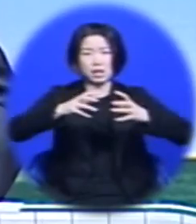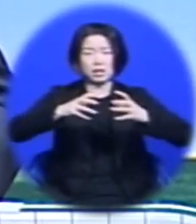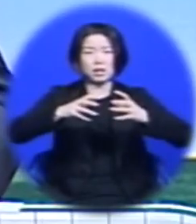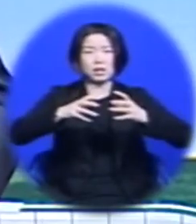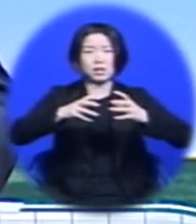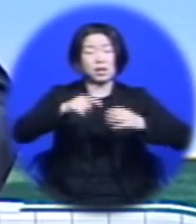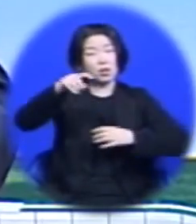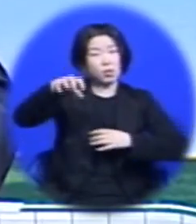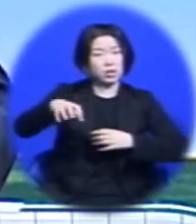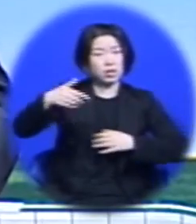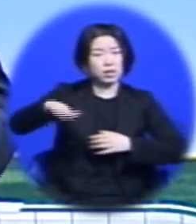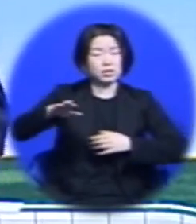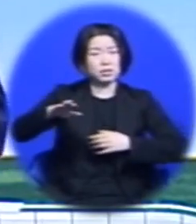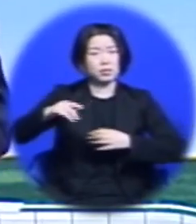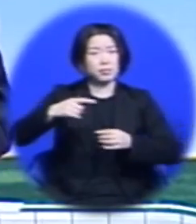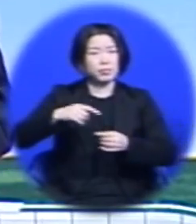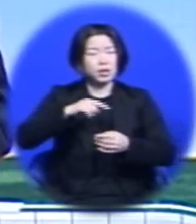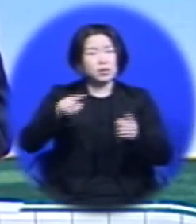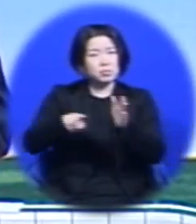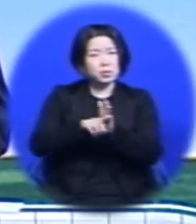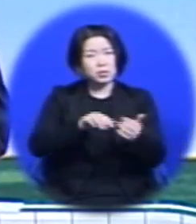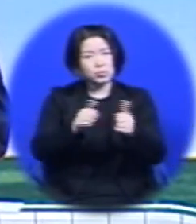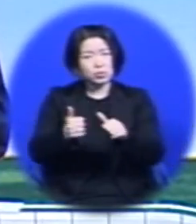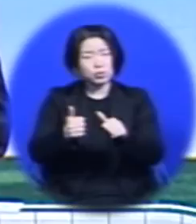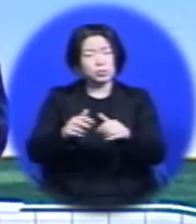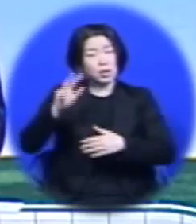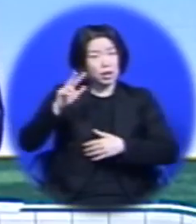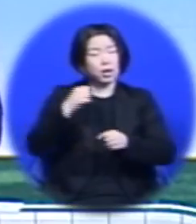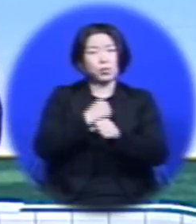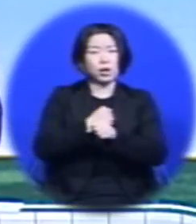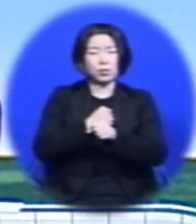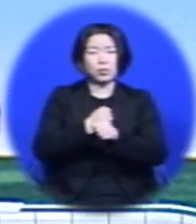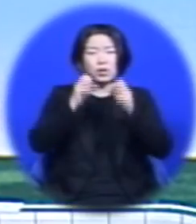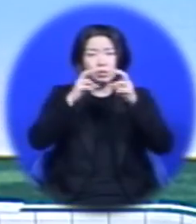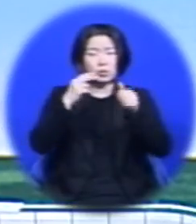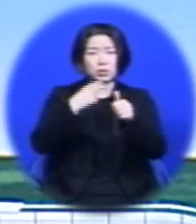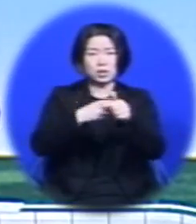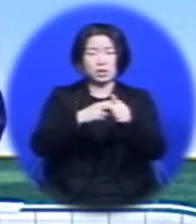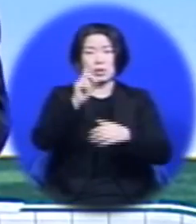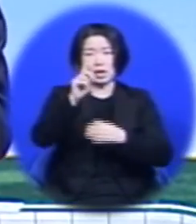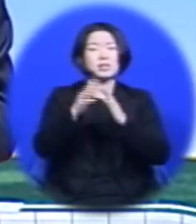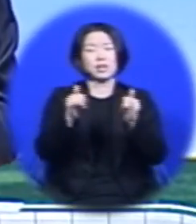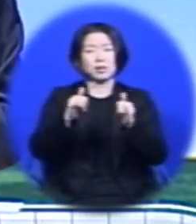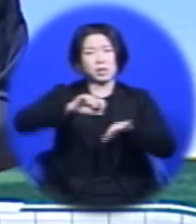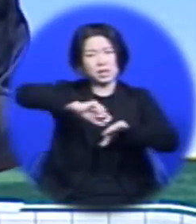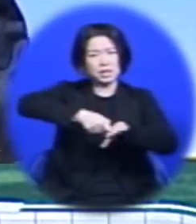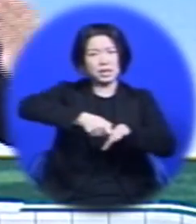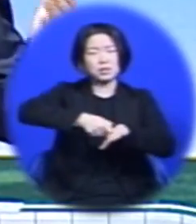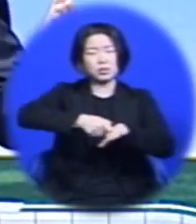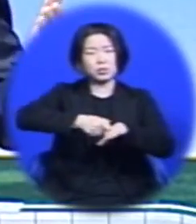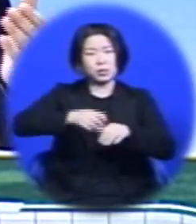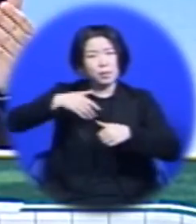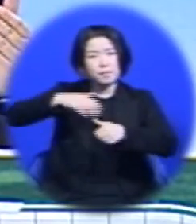거기가서 순교를 각오하고 어 선교 하시는 선교사님 한 분이 거의 강제적으로 그 나라에서